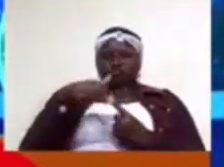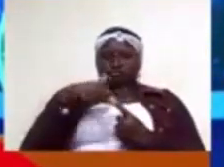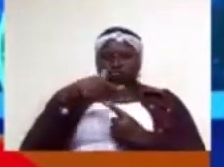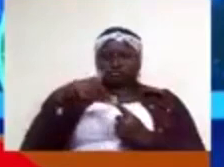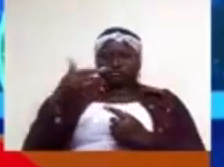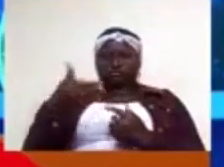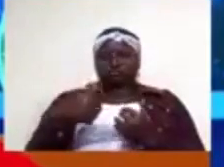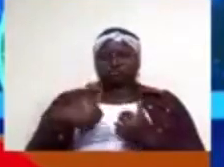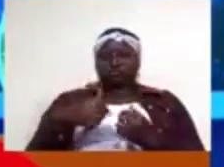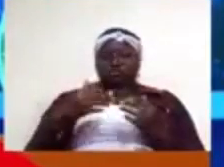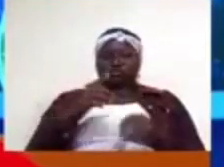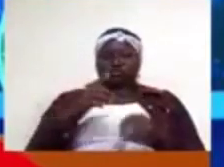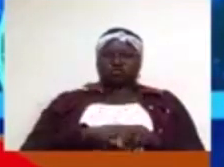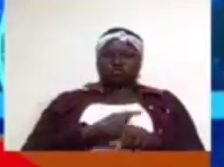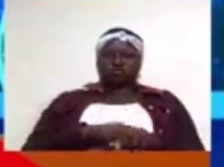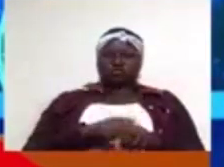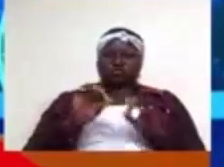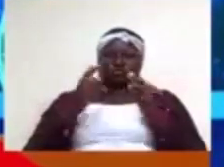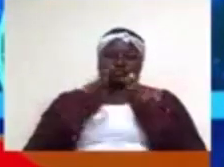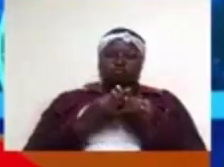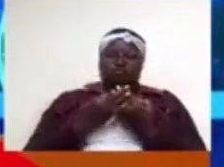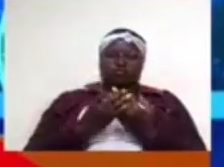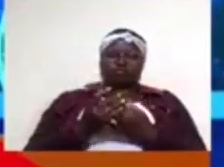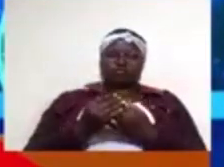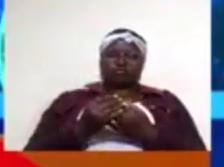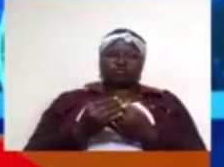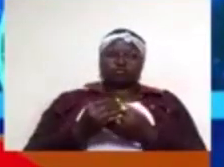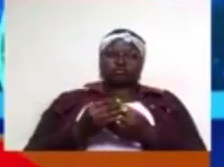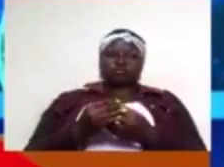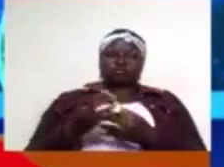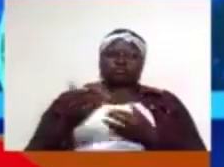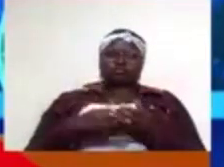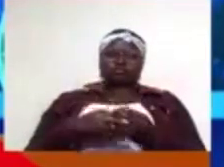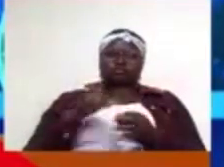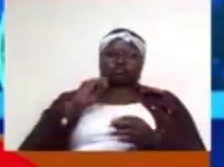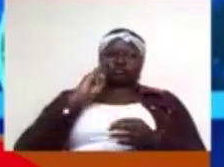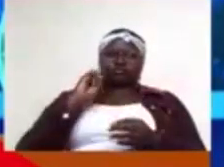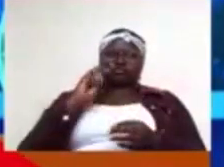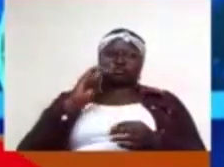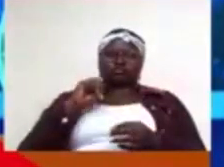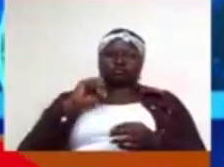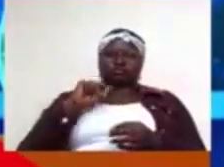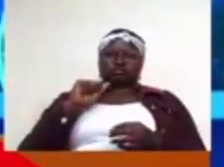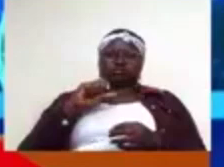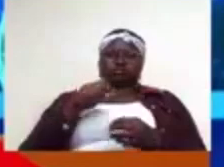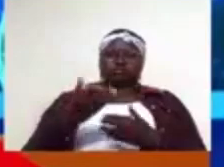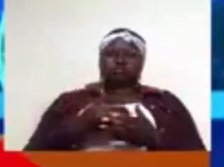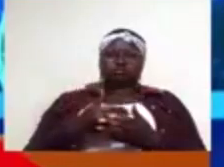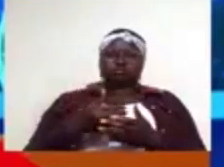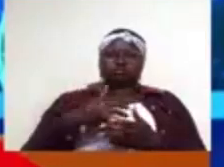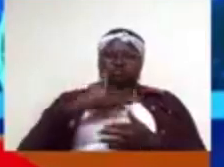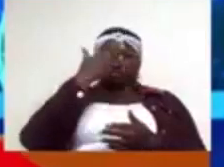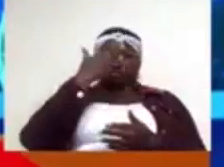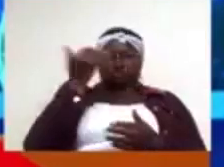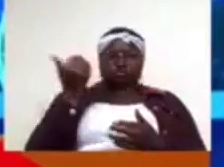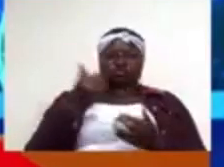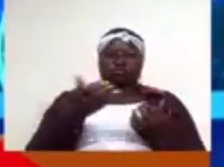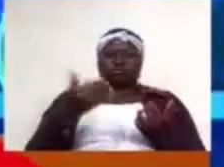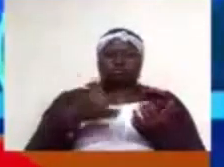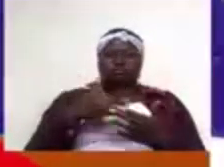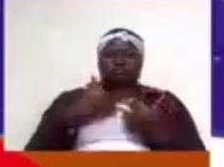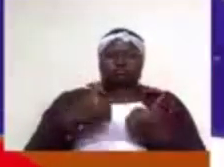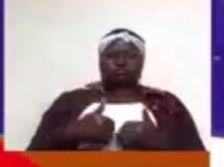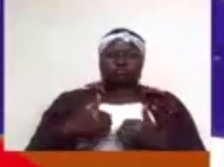derega kuko na hida ya kukuruo kukuseto na familia yako yeah instability is very also ne party emoe todo I am